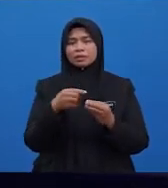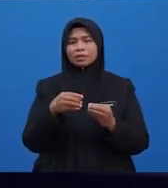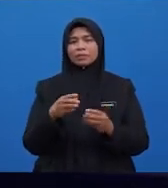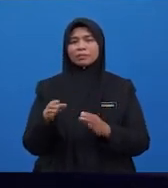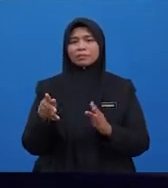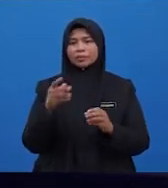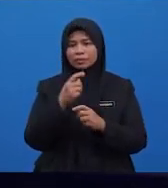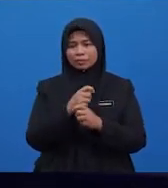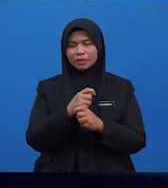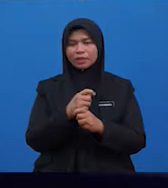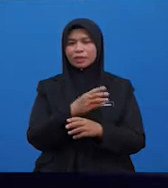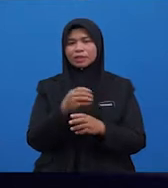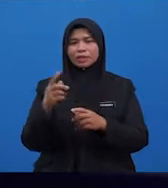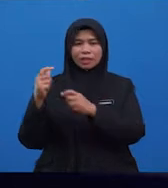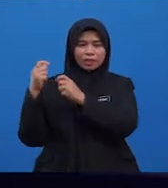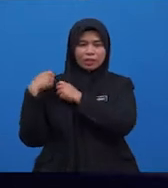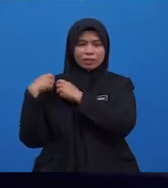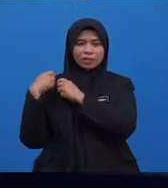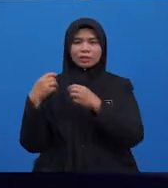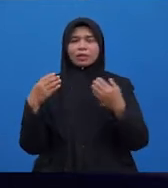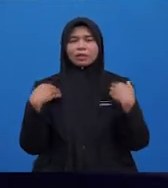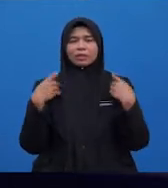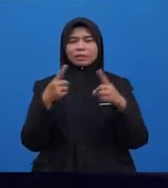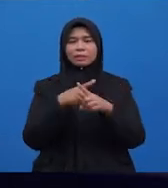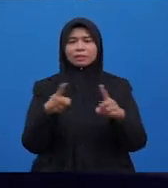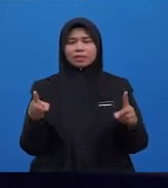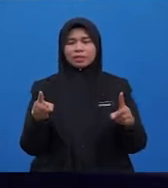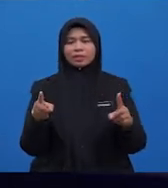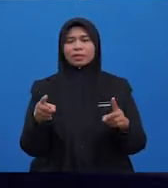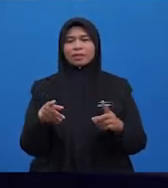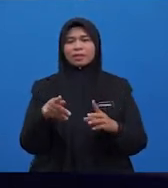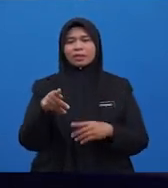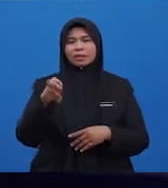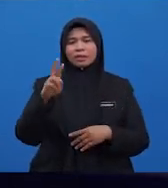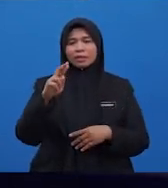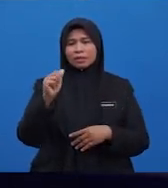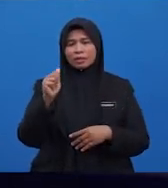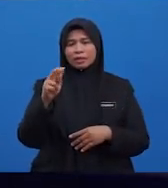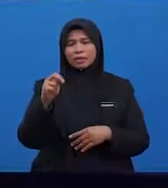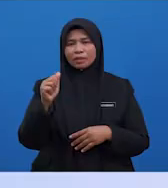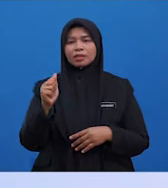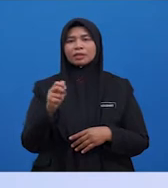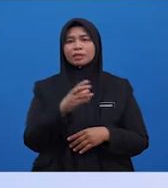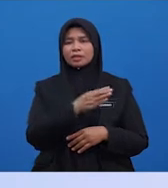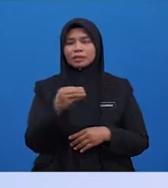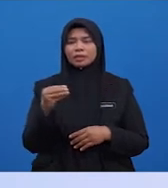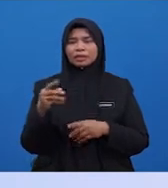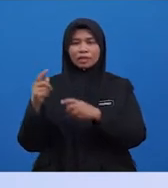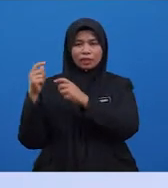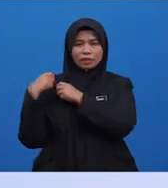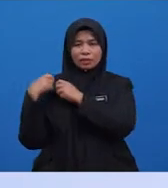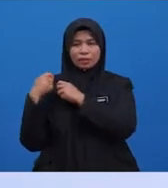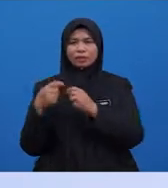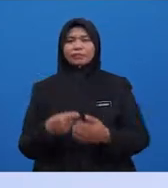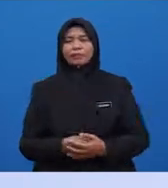dan tanggungjawab. Terdapat perbezaan antara peranan dan tanggungjawab. Peranan